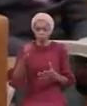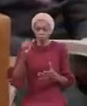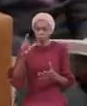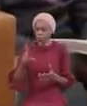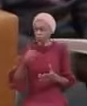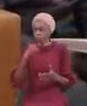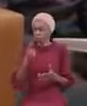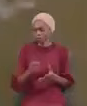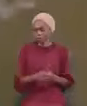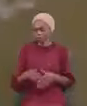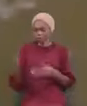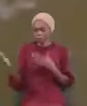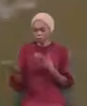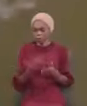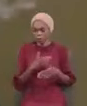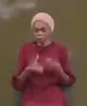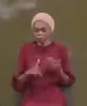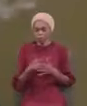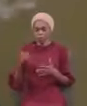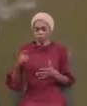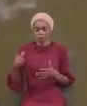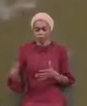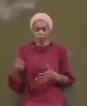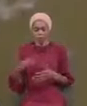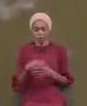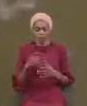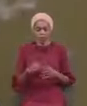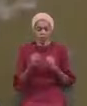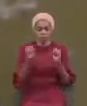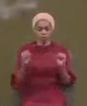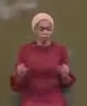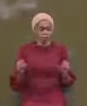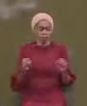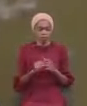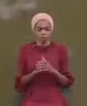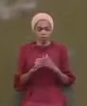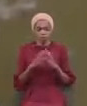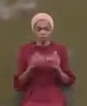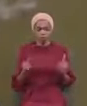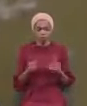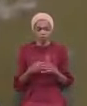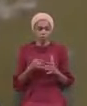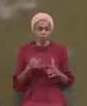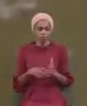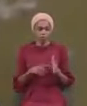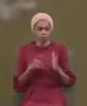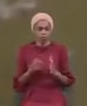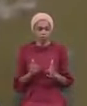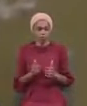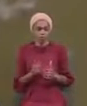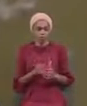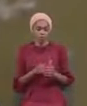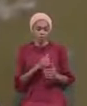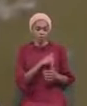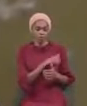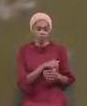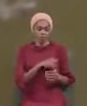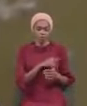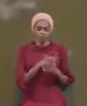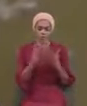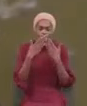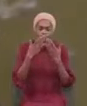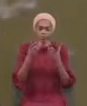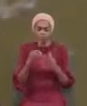cette gratitude ce souvenir de Dieu con lui ne pasêre trop long